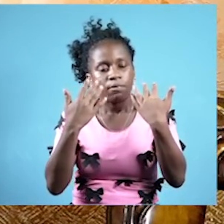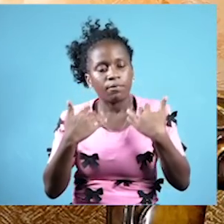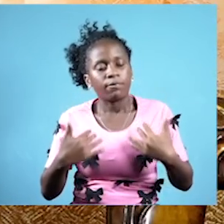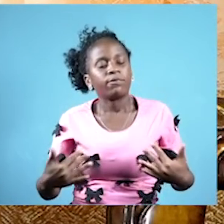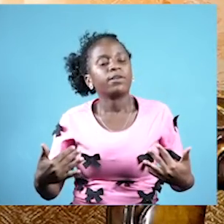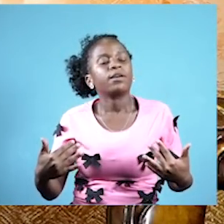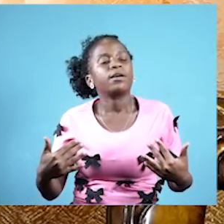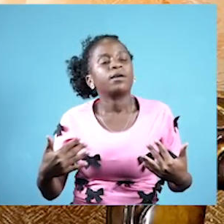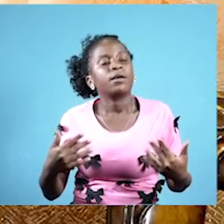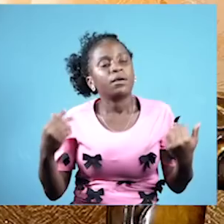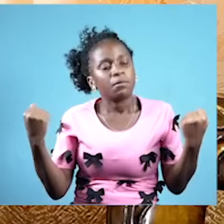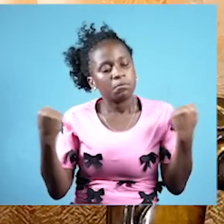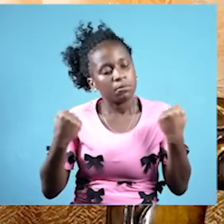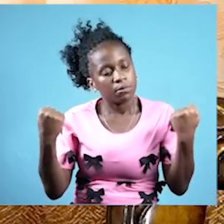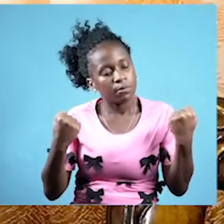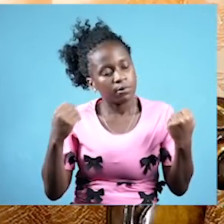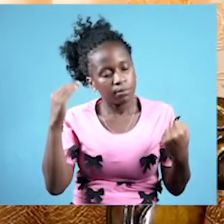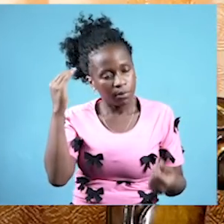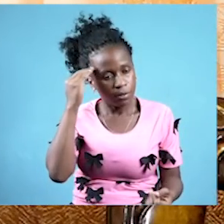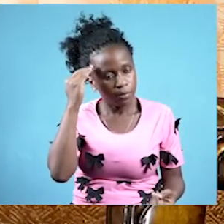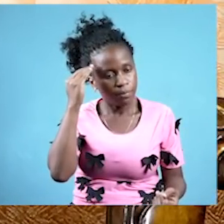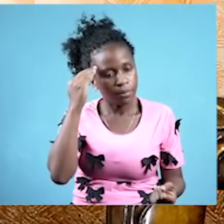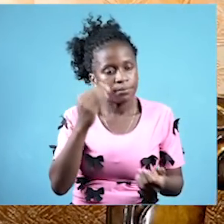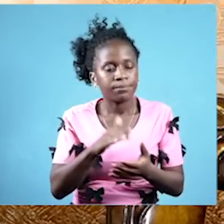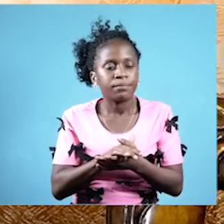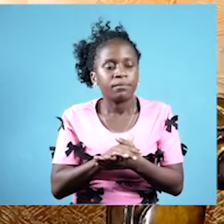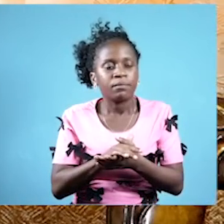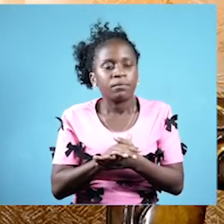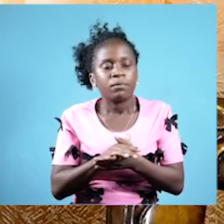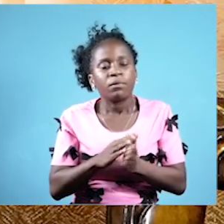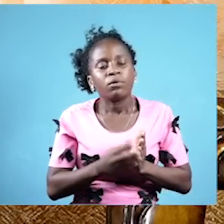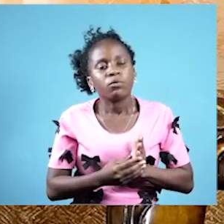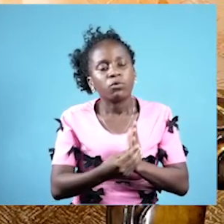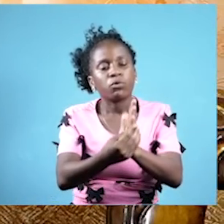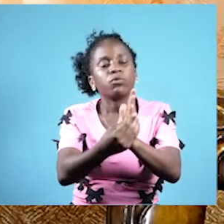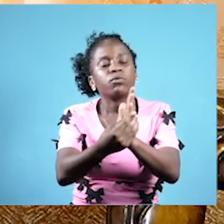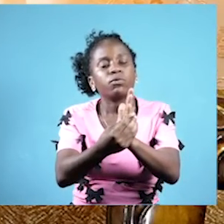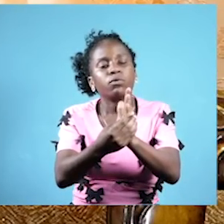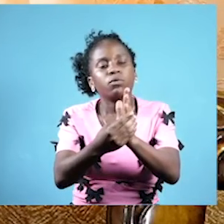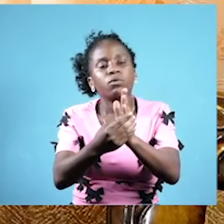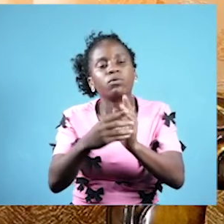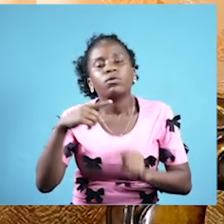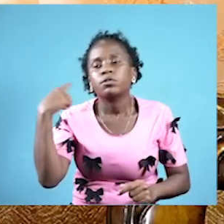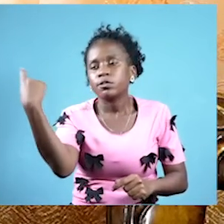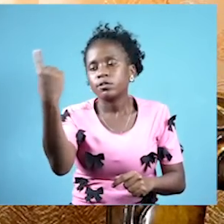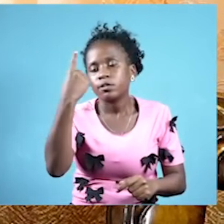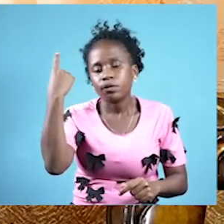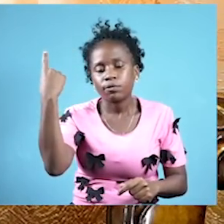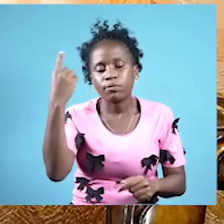aendelee kumpa nguvu, aendelee kumpa afya na uzima na busara na